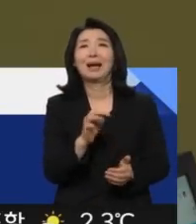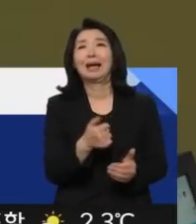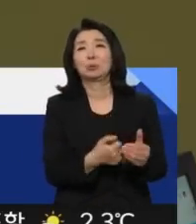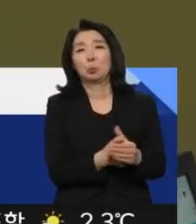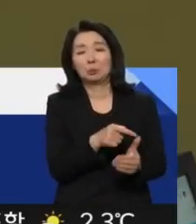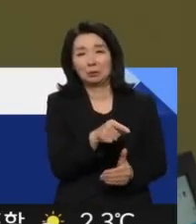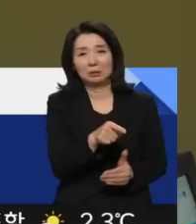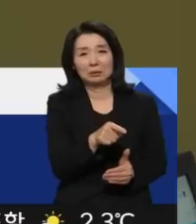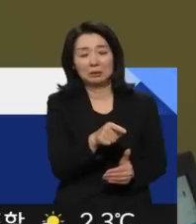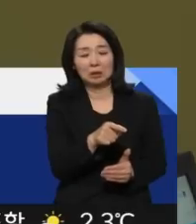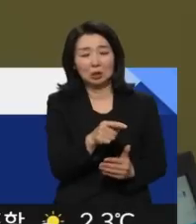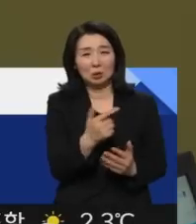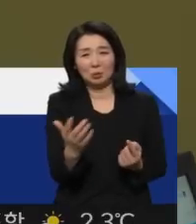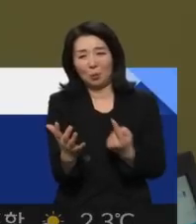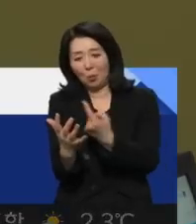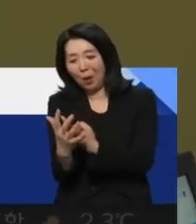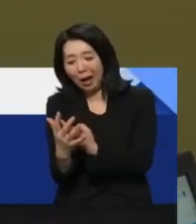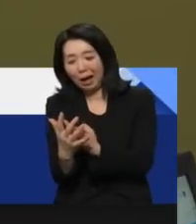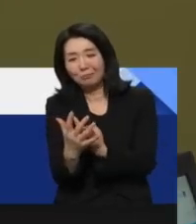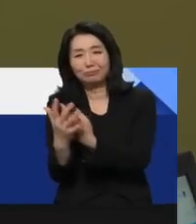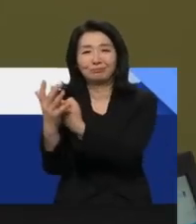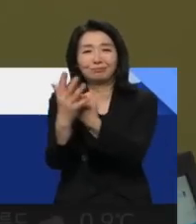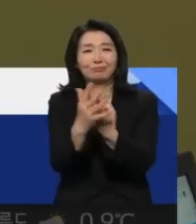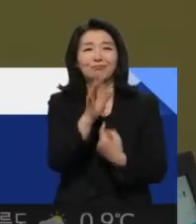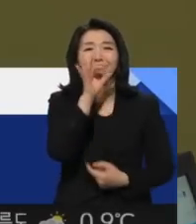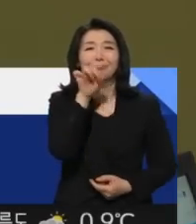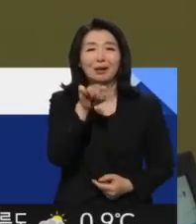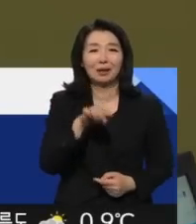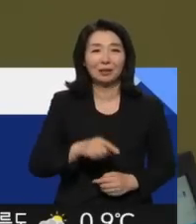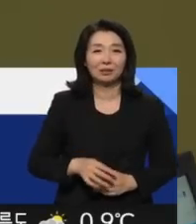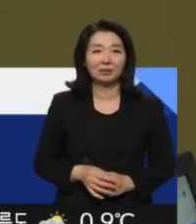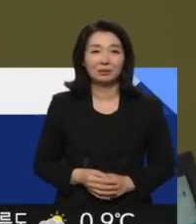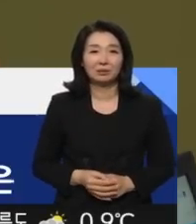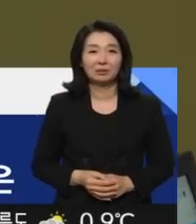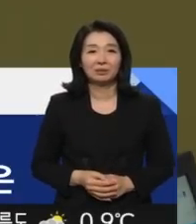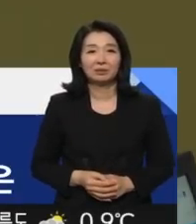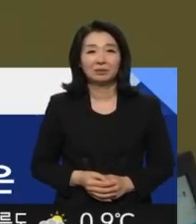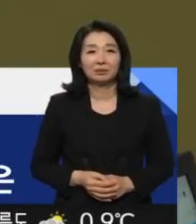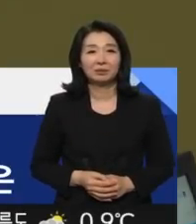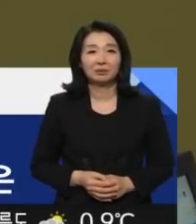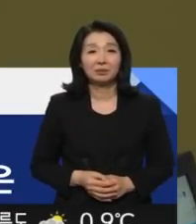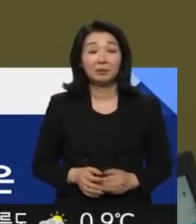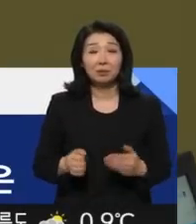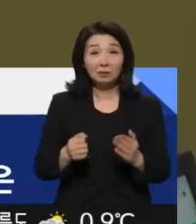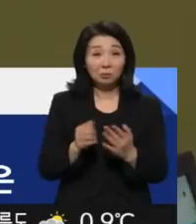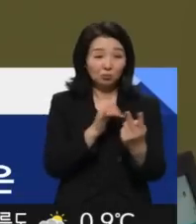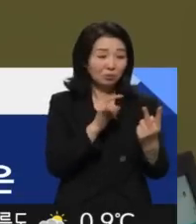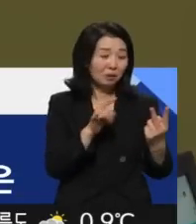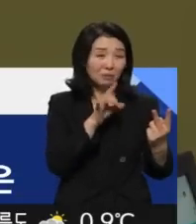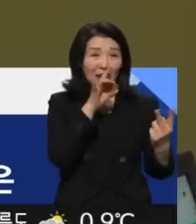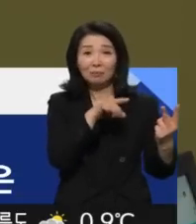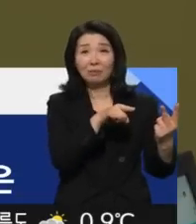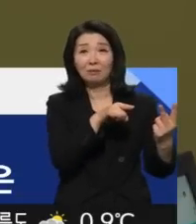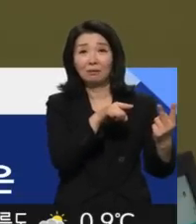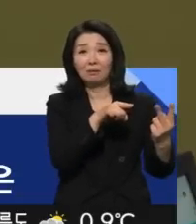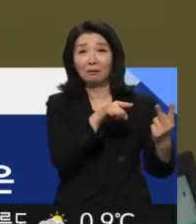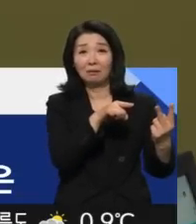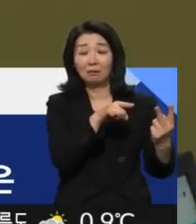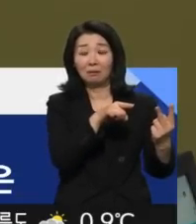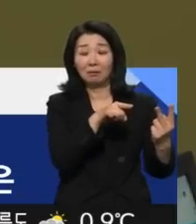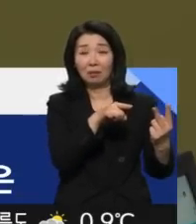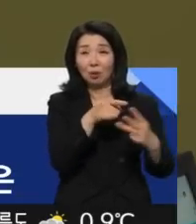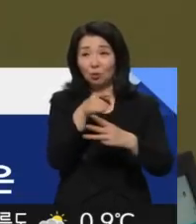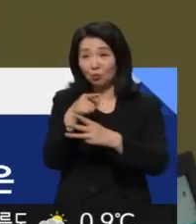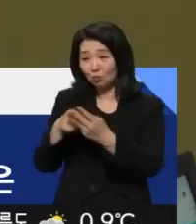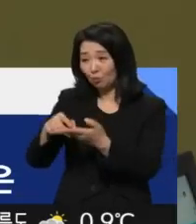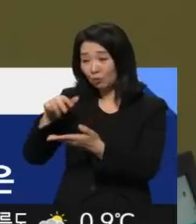그 융화가 안 될 거예요. 그 국민의당 의원들하고. 그래서 그 둘 다 아니잖아요. 지금 윤석열 윤핵관